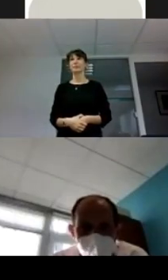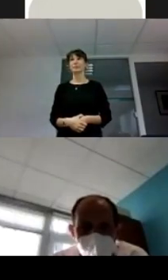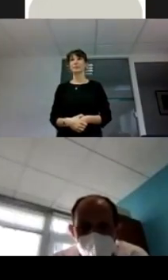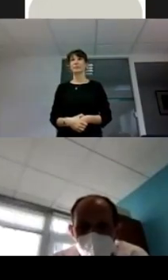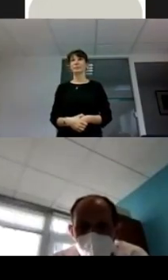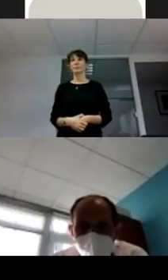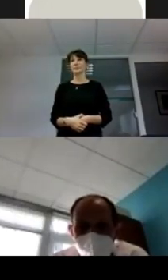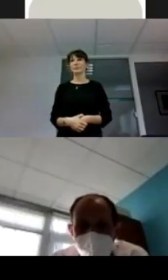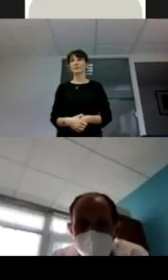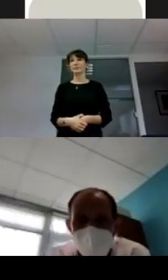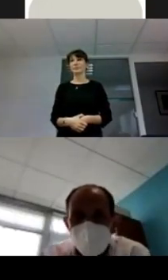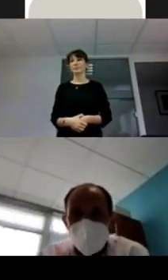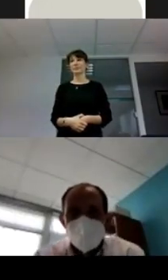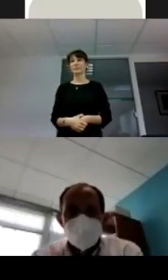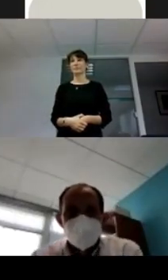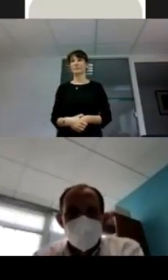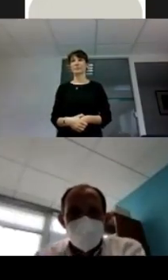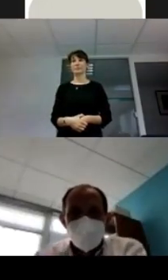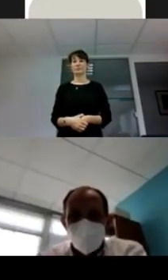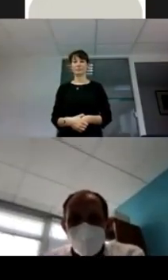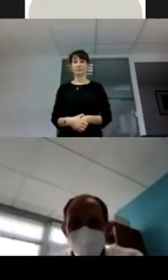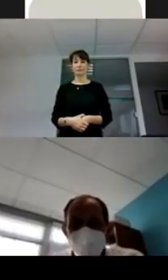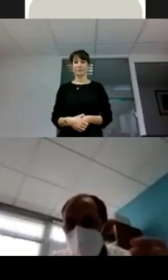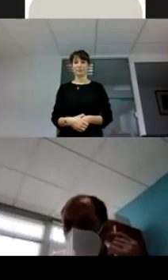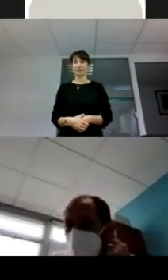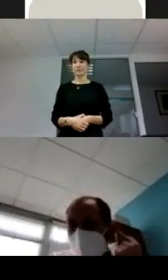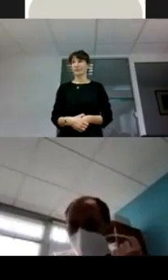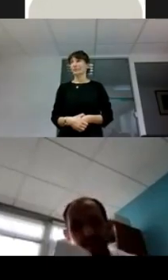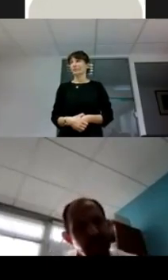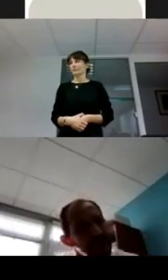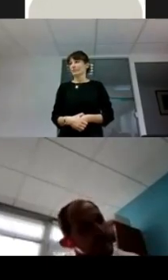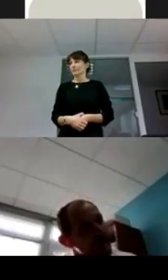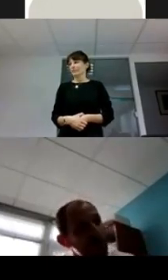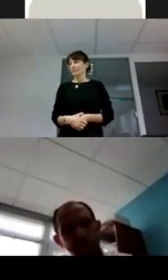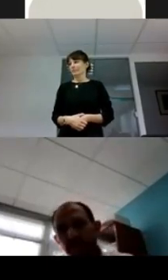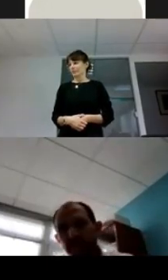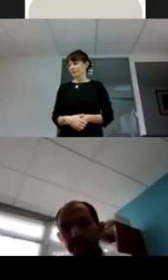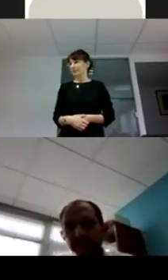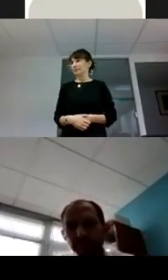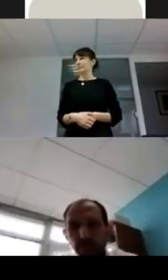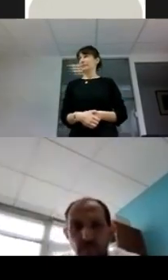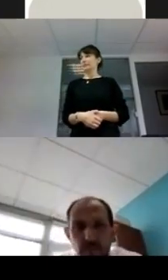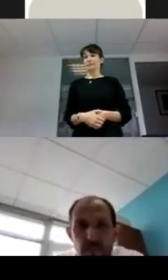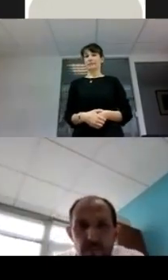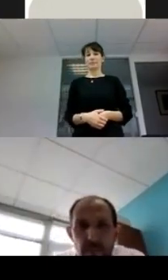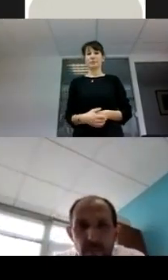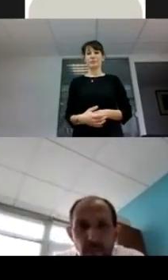Le docteur Chaldré qui est à distance. On le trouve dans son bureau.